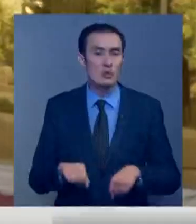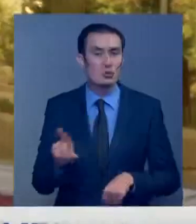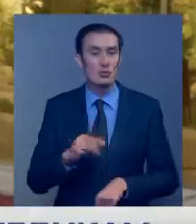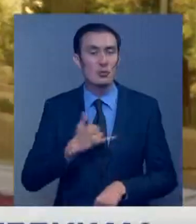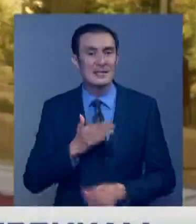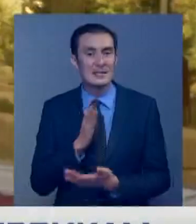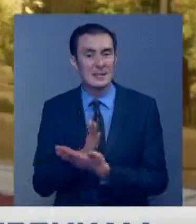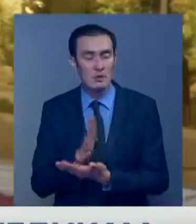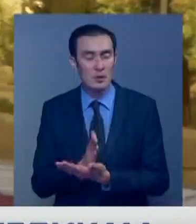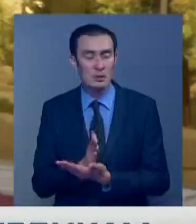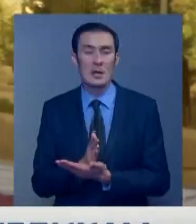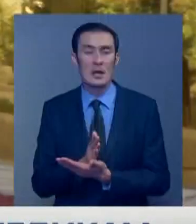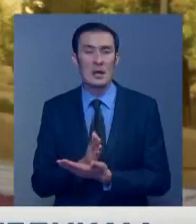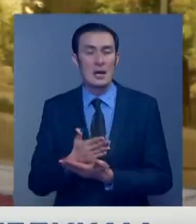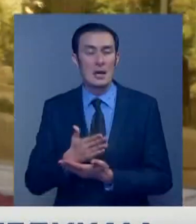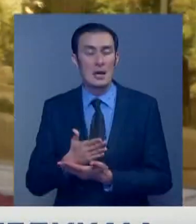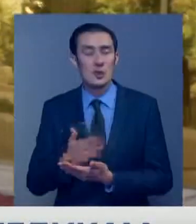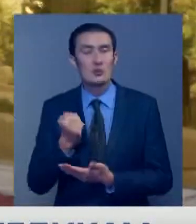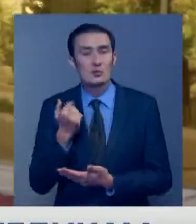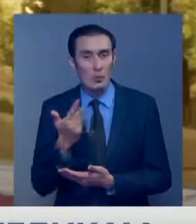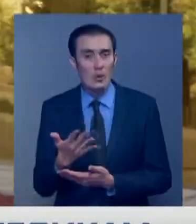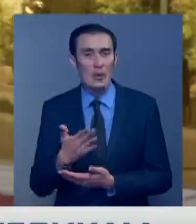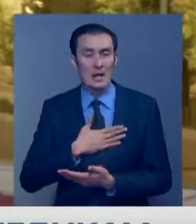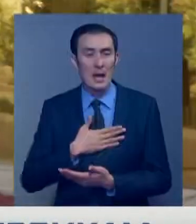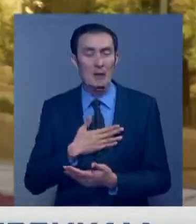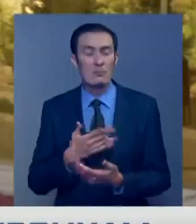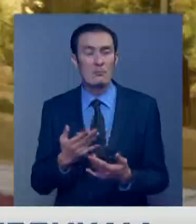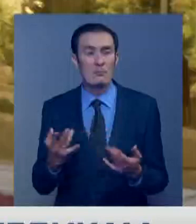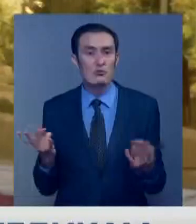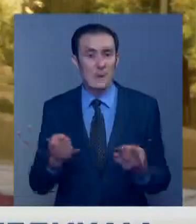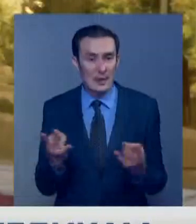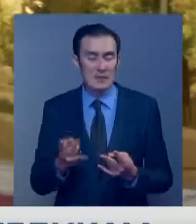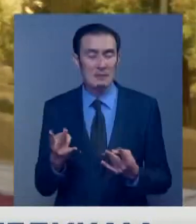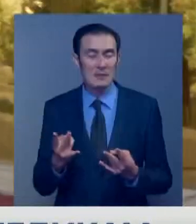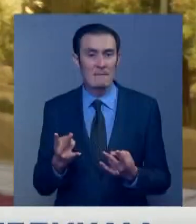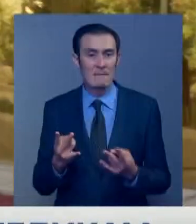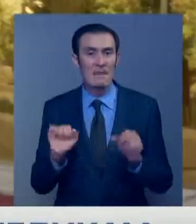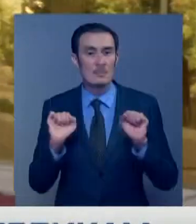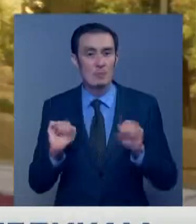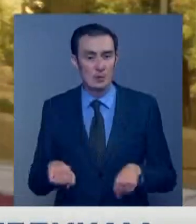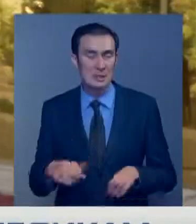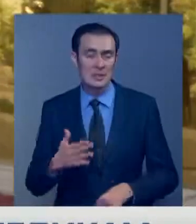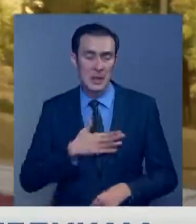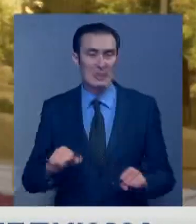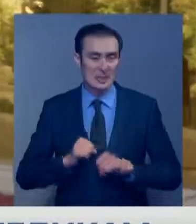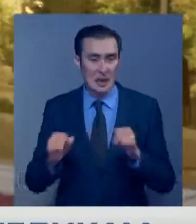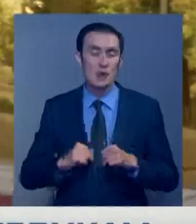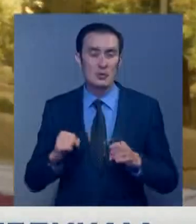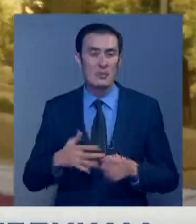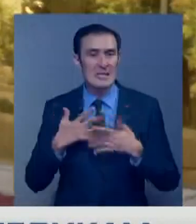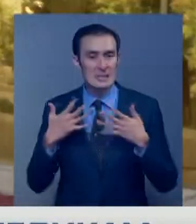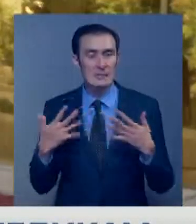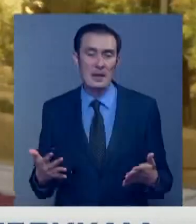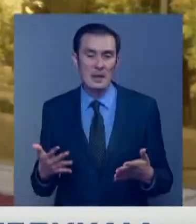возможностями, усилиями. Сколько от меня потребуется здесь сил и возможностей, я постараюсь максимально